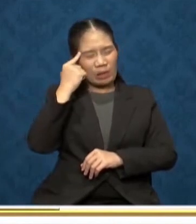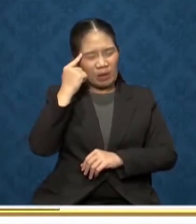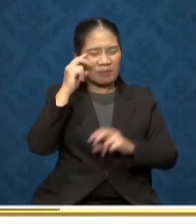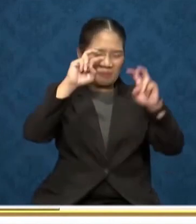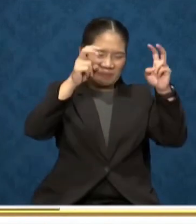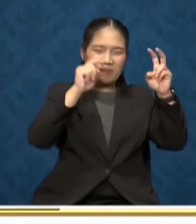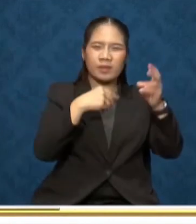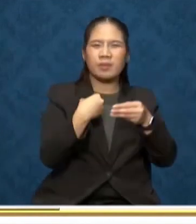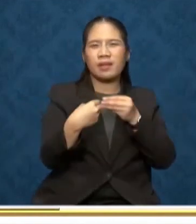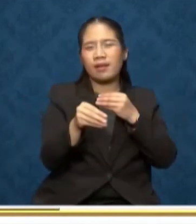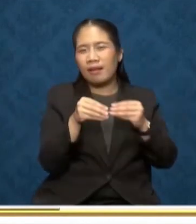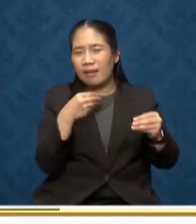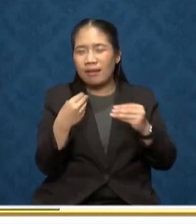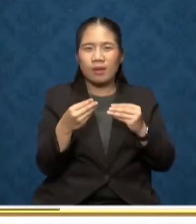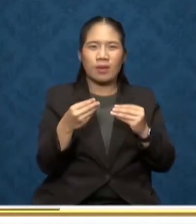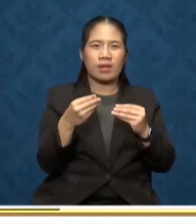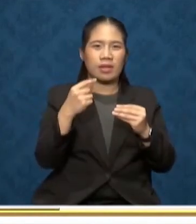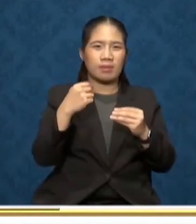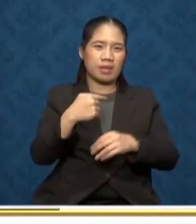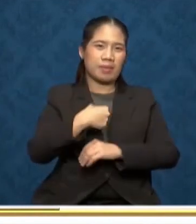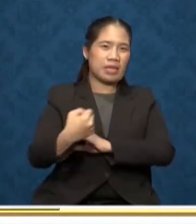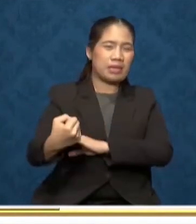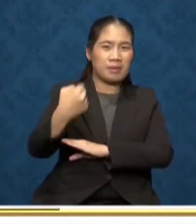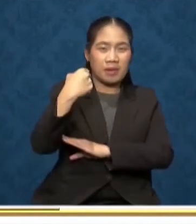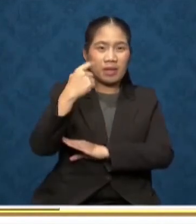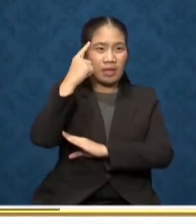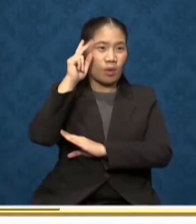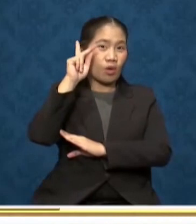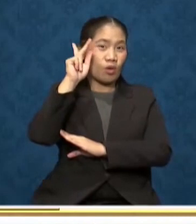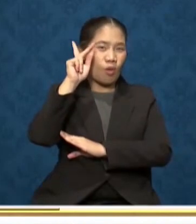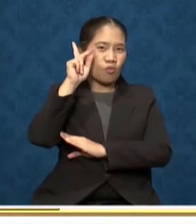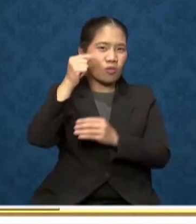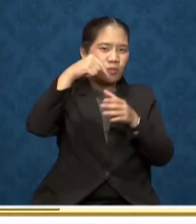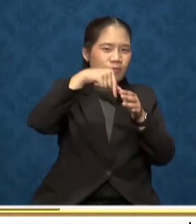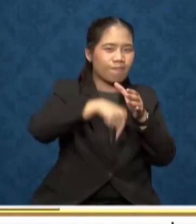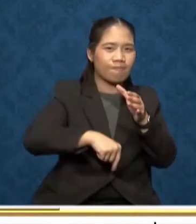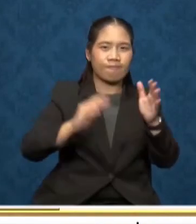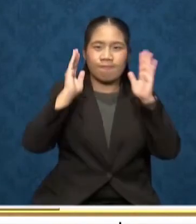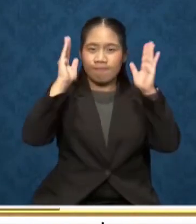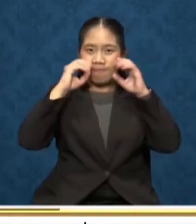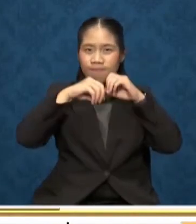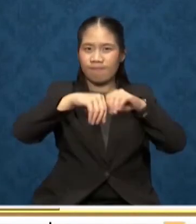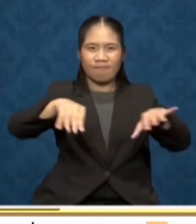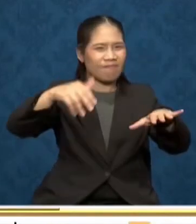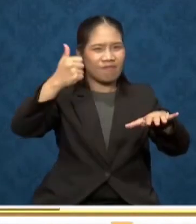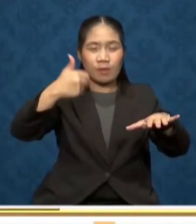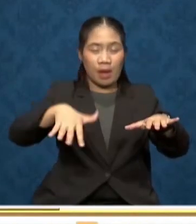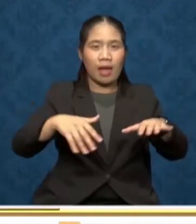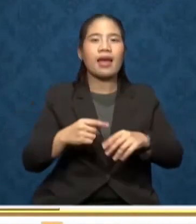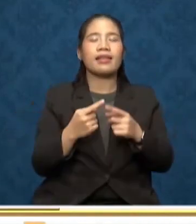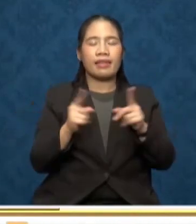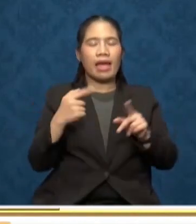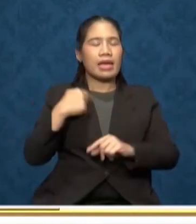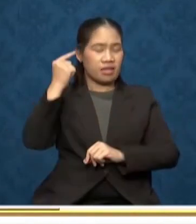เรื่จากเป็เหตุความมั่นคงลอาไม่เปิดไมสามารถเปิเผยข้อมูอย่เชิงลกได้แตขอใหมใจว่า รฐบาไดทำทวิธีทาง